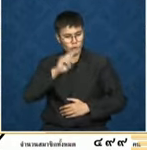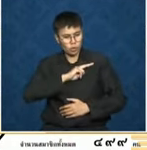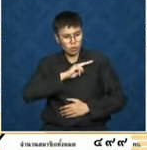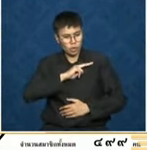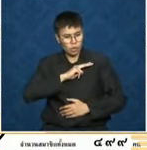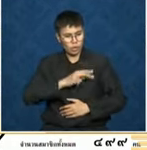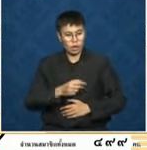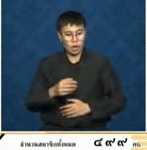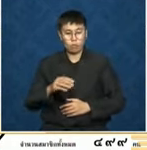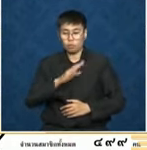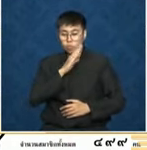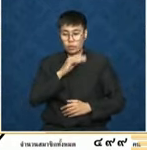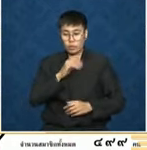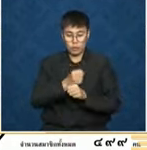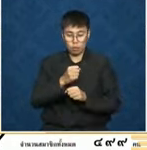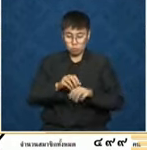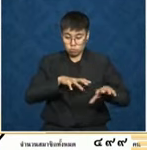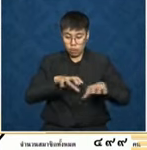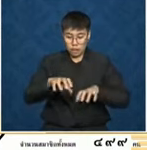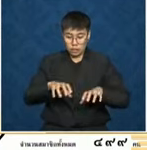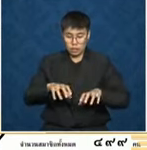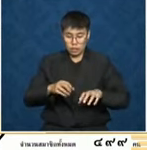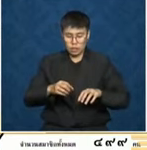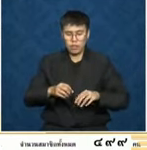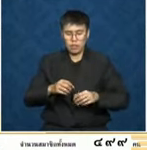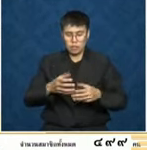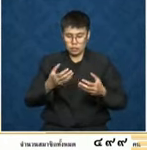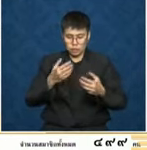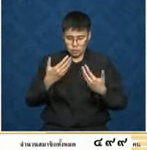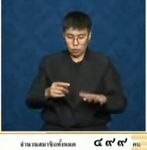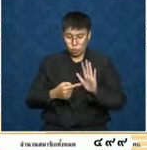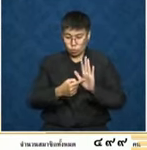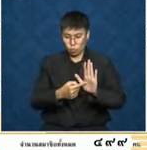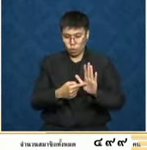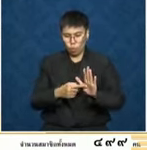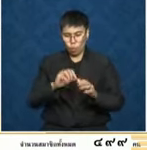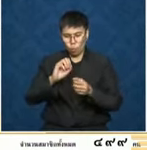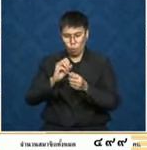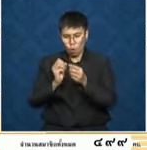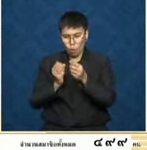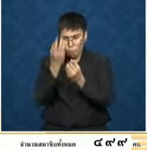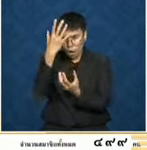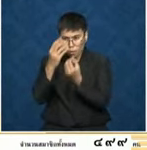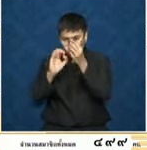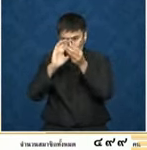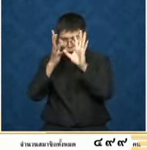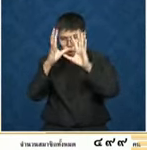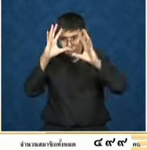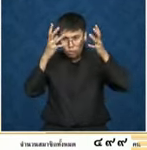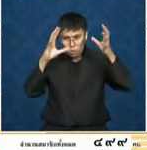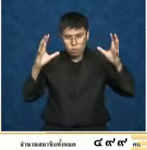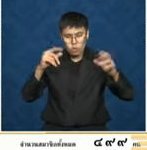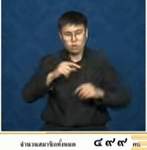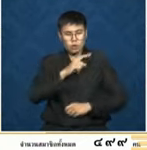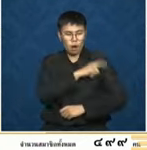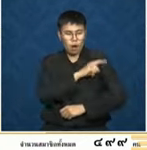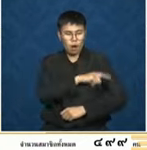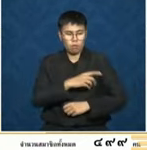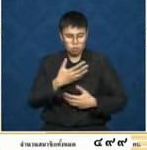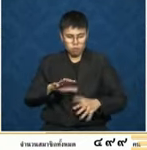ายอำนาจในการบริหารจัดการในบางกรณีเช่นเรื่องไฟป่าหมอกควันเช่นเรื่องการพัฒนาโครงสร้างพื้นฐ